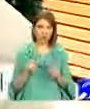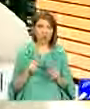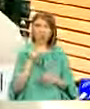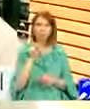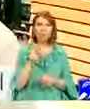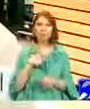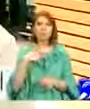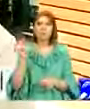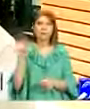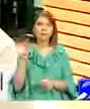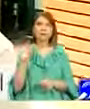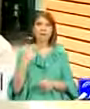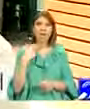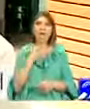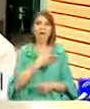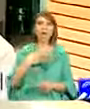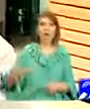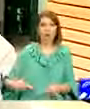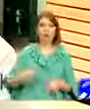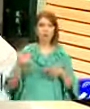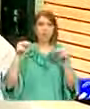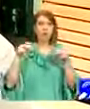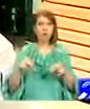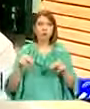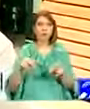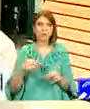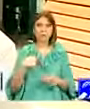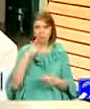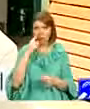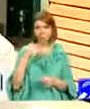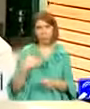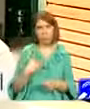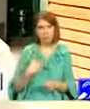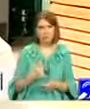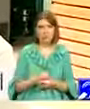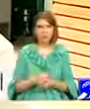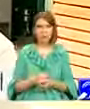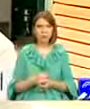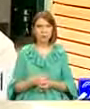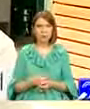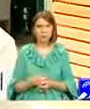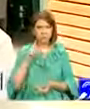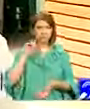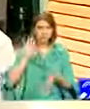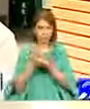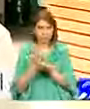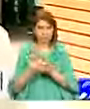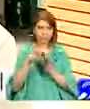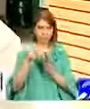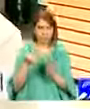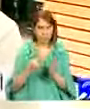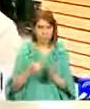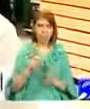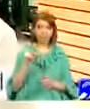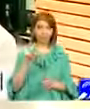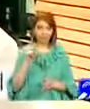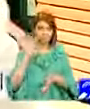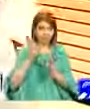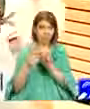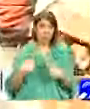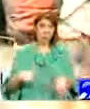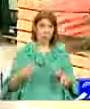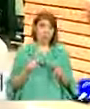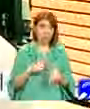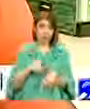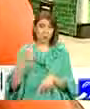trebuie să ajungeți? La Galați, la un botez, la o nepoțică de-a mea. Și v-a dat tot peste cap. Da, ne-a dat totul peste cap, acum aștept că la